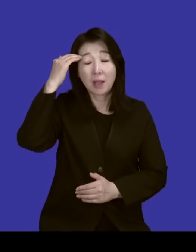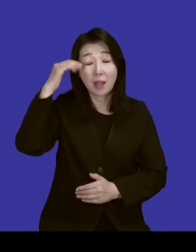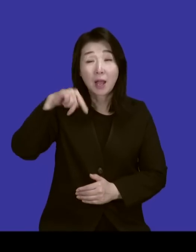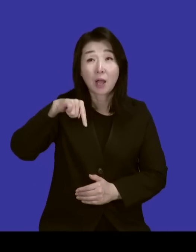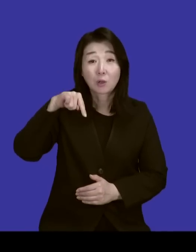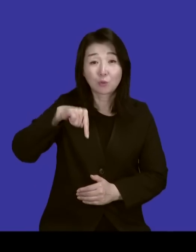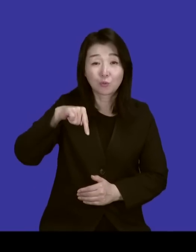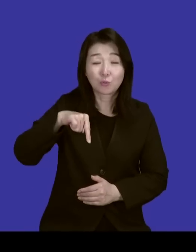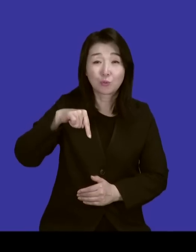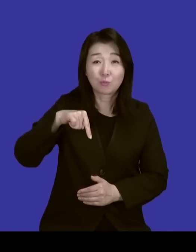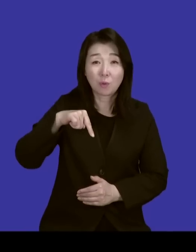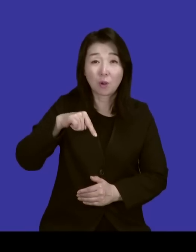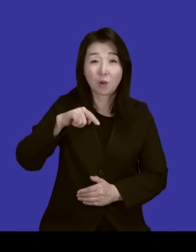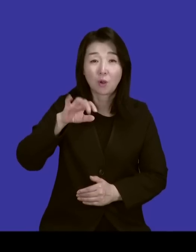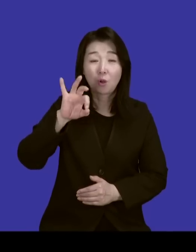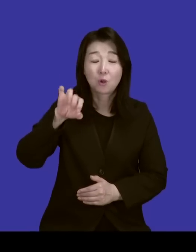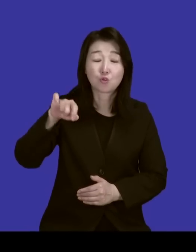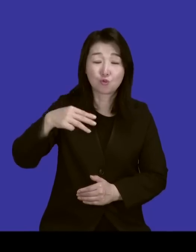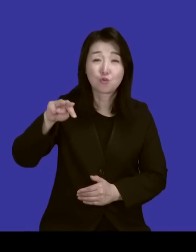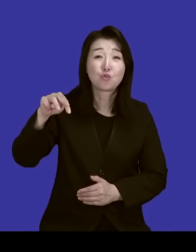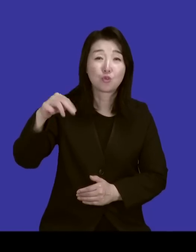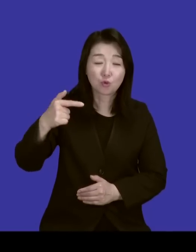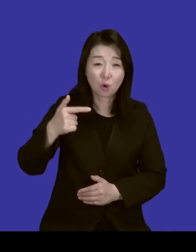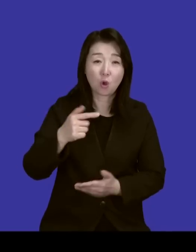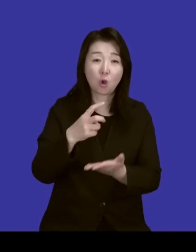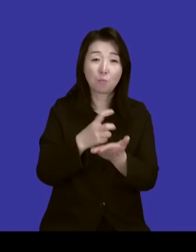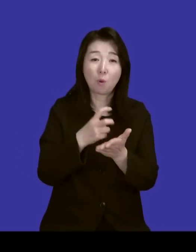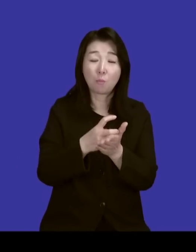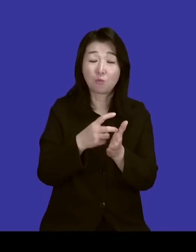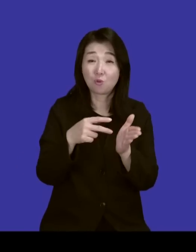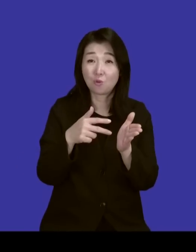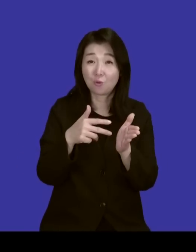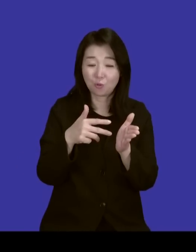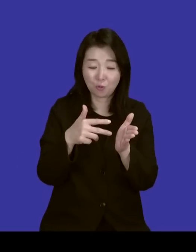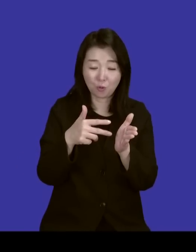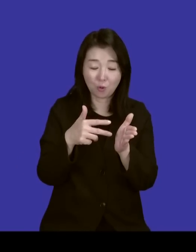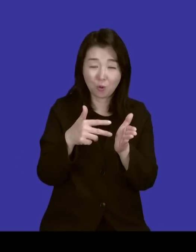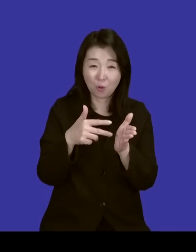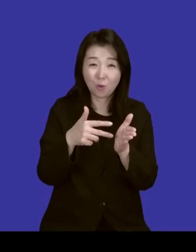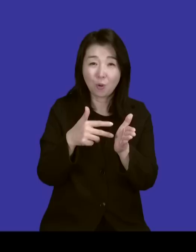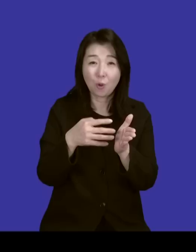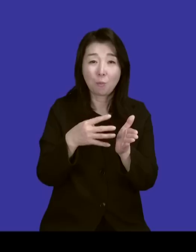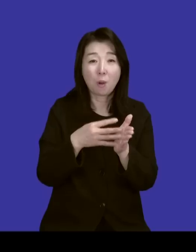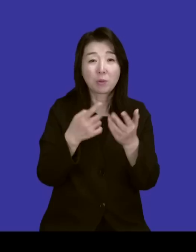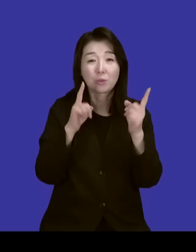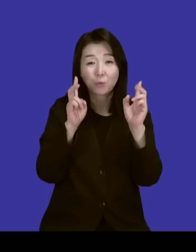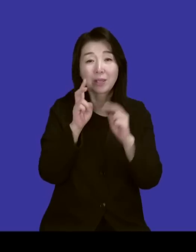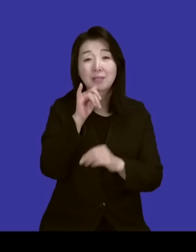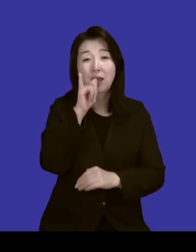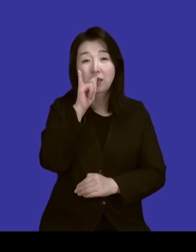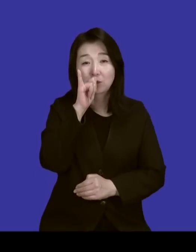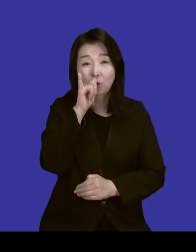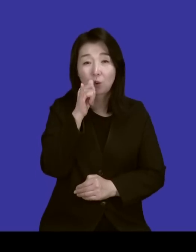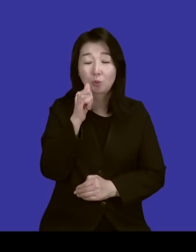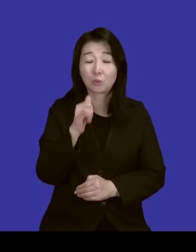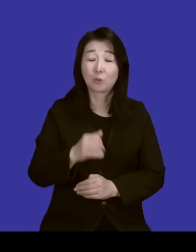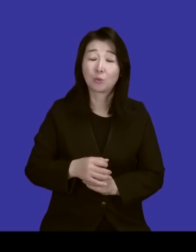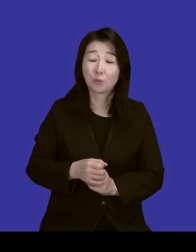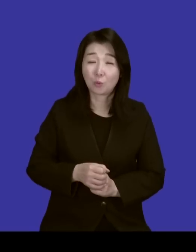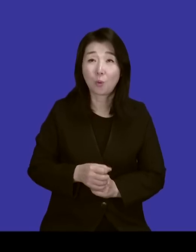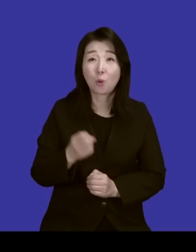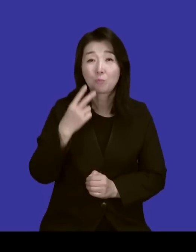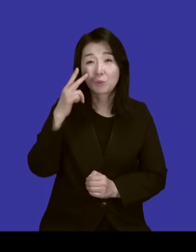법무법인도 있었고 예, 율촌, 예, 예. 그 후에 뭐 그 스포츠 계통의 미국 법률 회사, 네, 거기